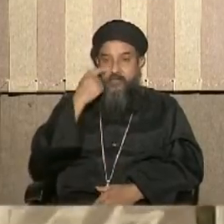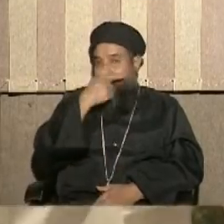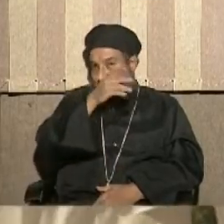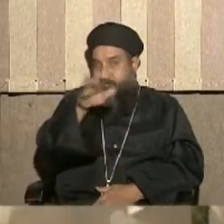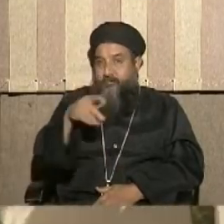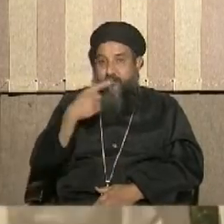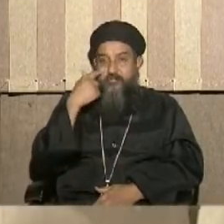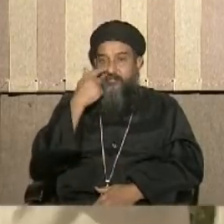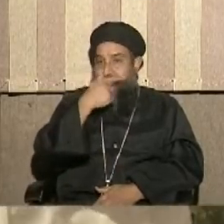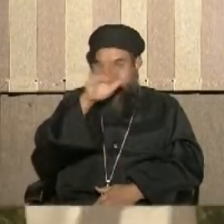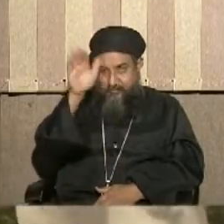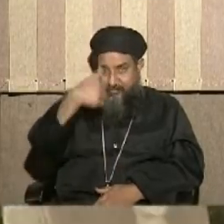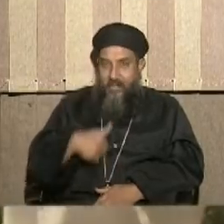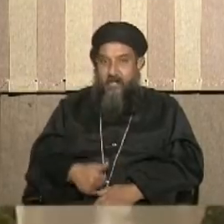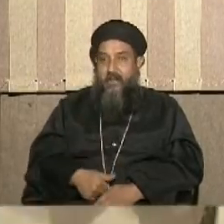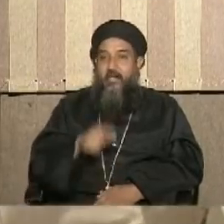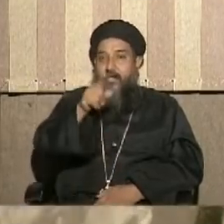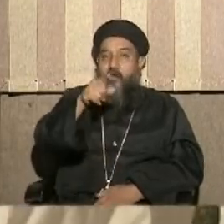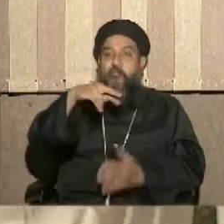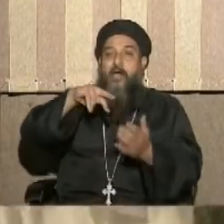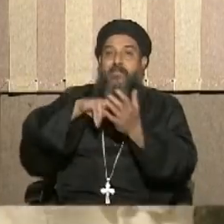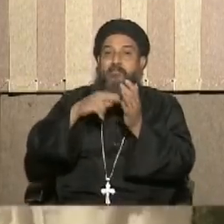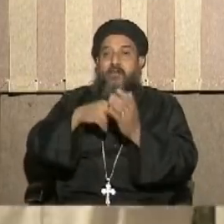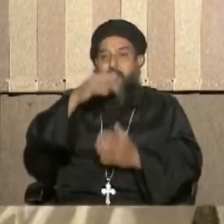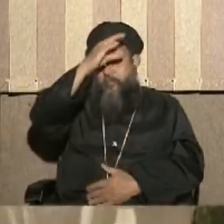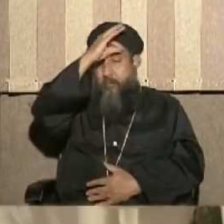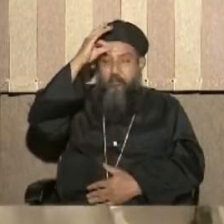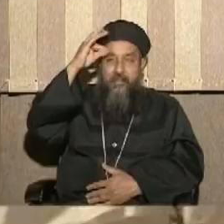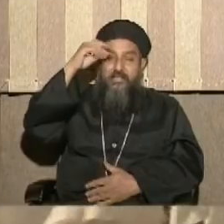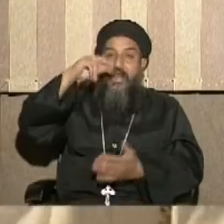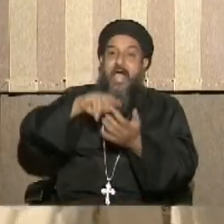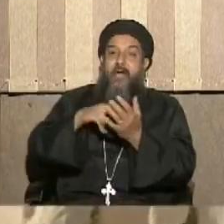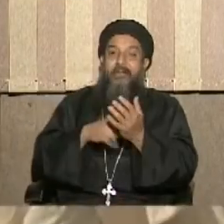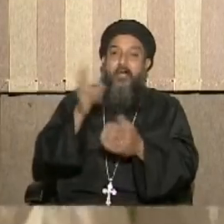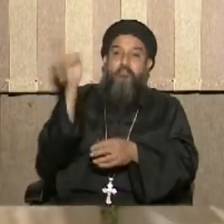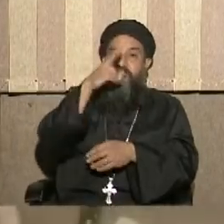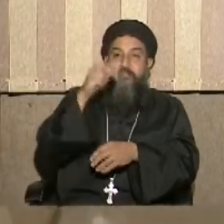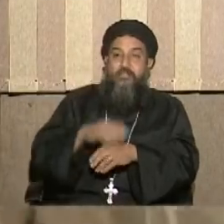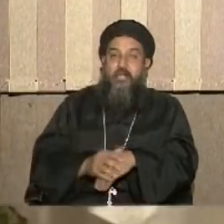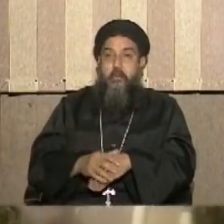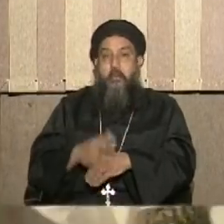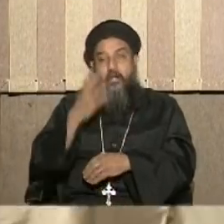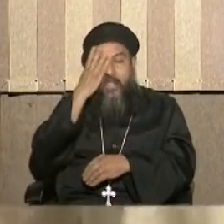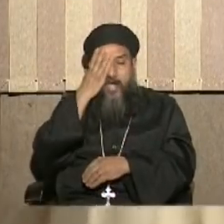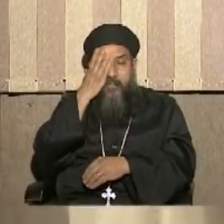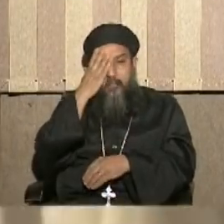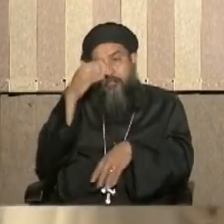تشوف بعينك وتشهد قدام الكل. يلا بينا يلا بينا.